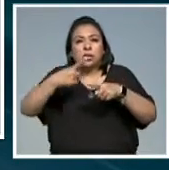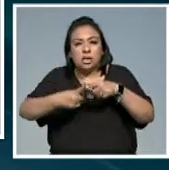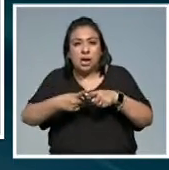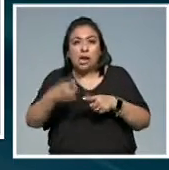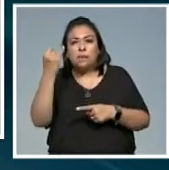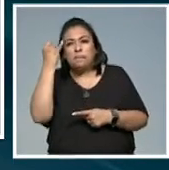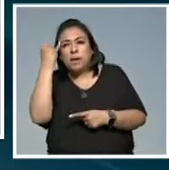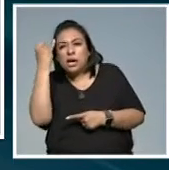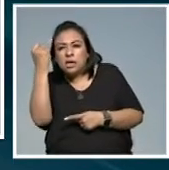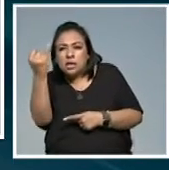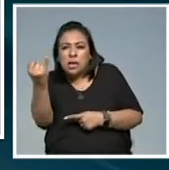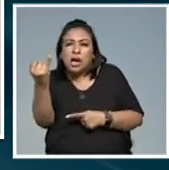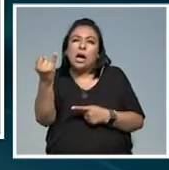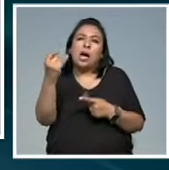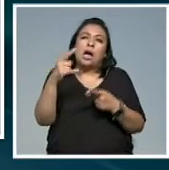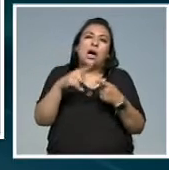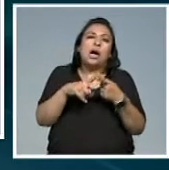immaginario e